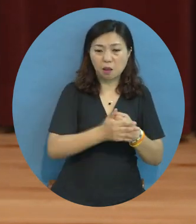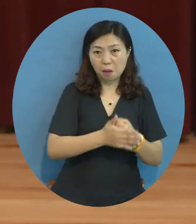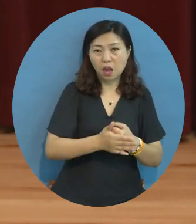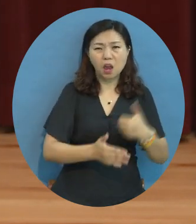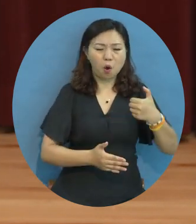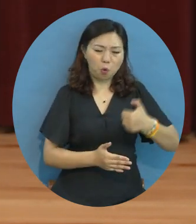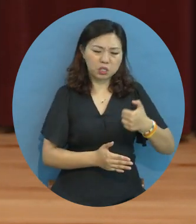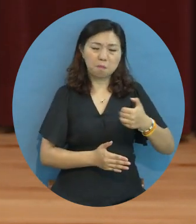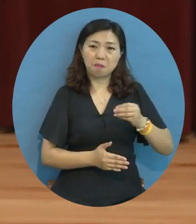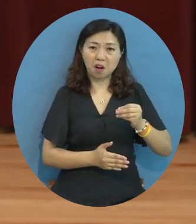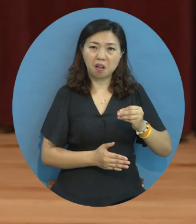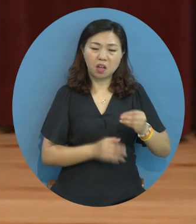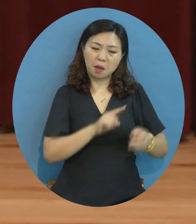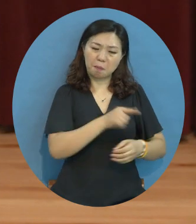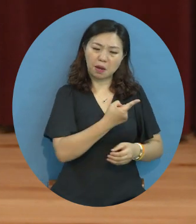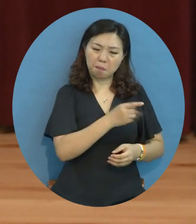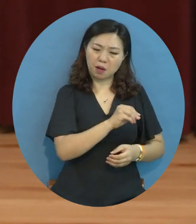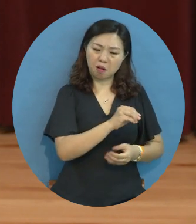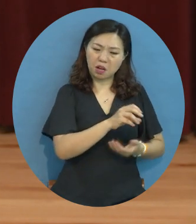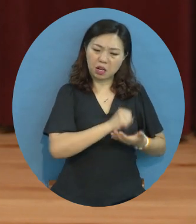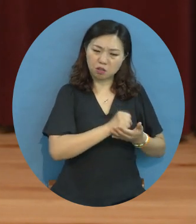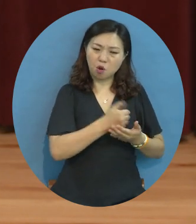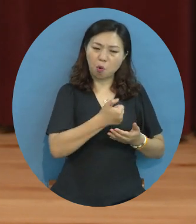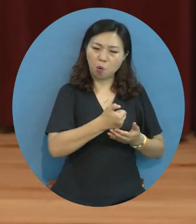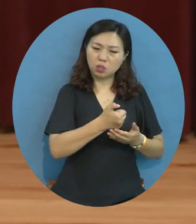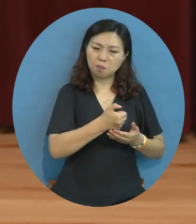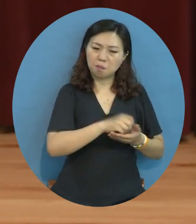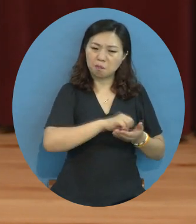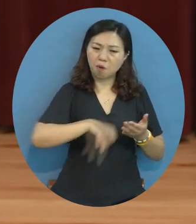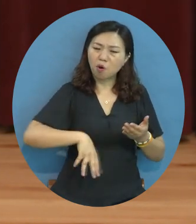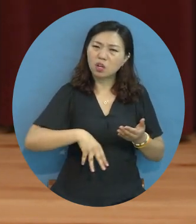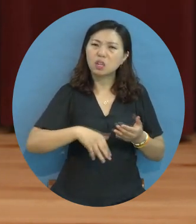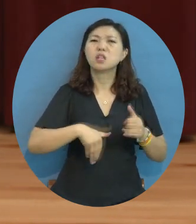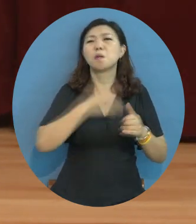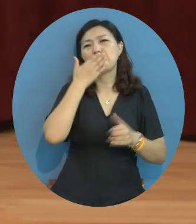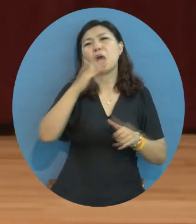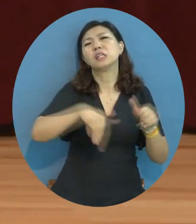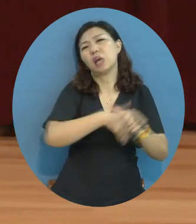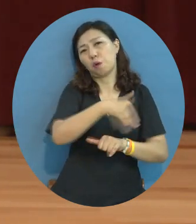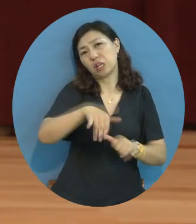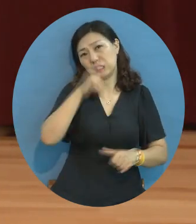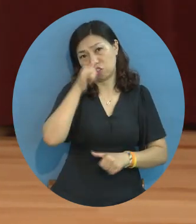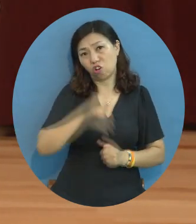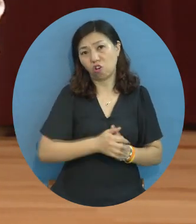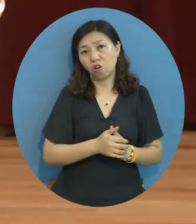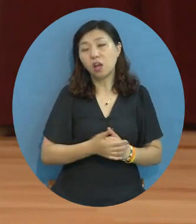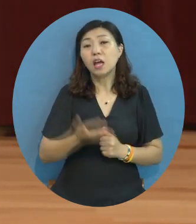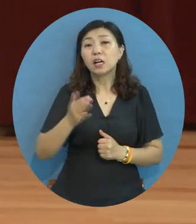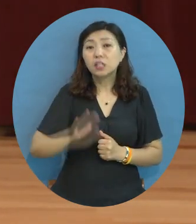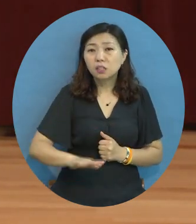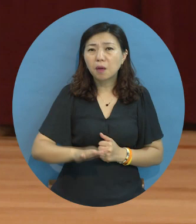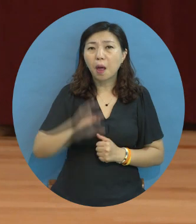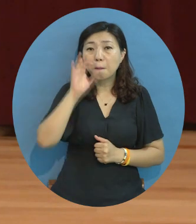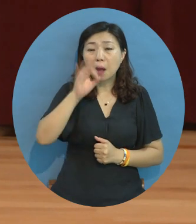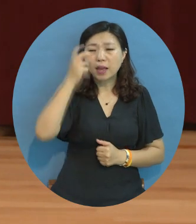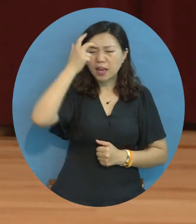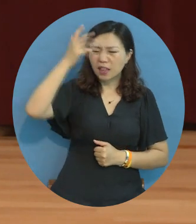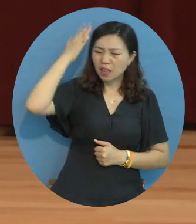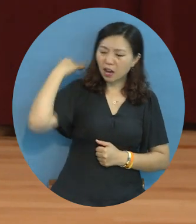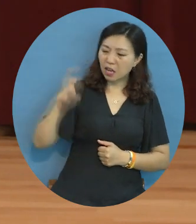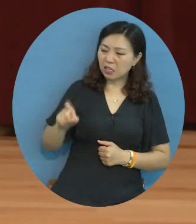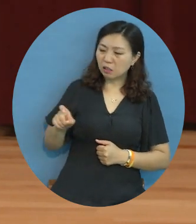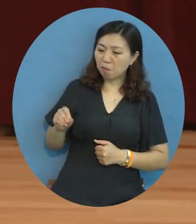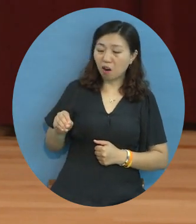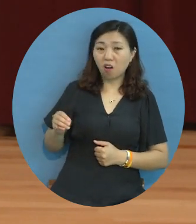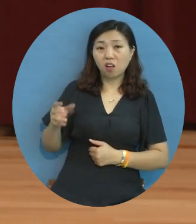됩니다. 말 따라 들었어요? 그러니까 조금 그렇게 되면 여러분들이 삶이